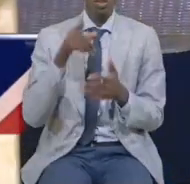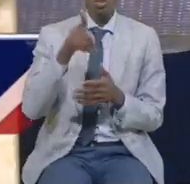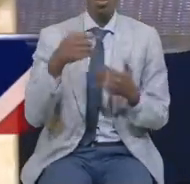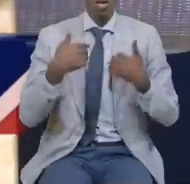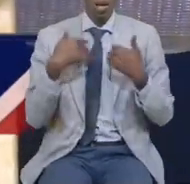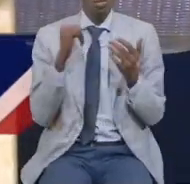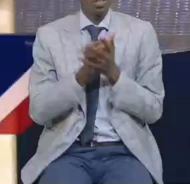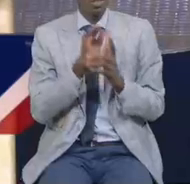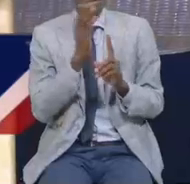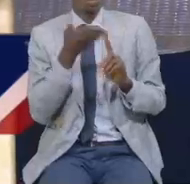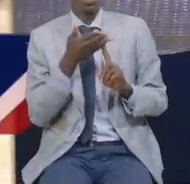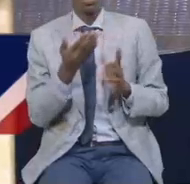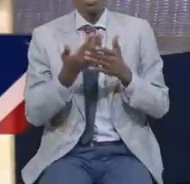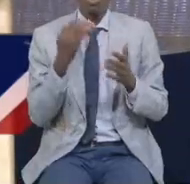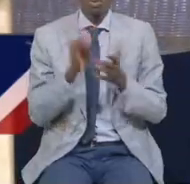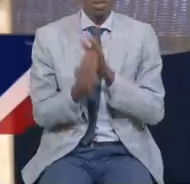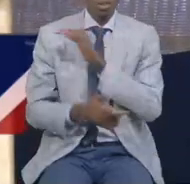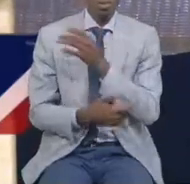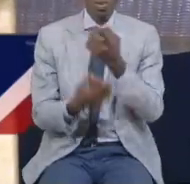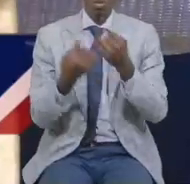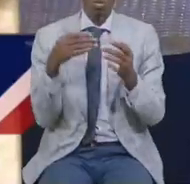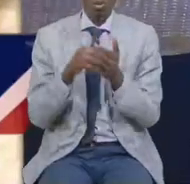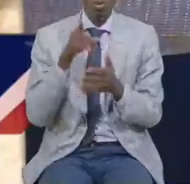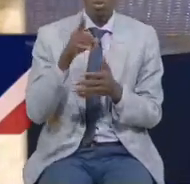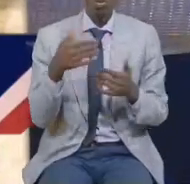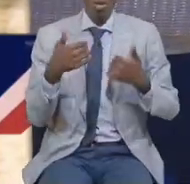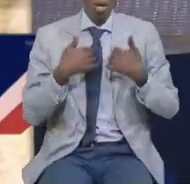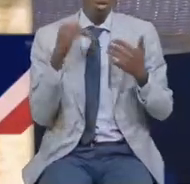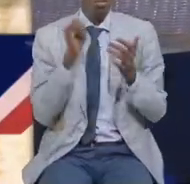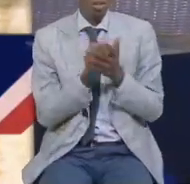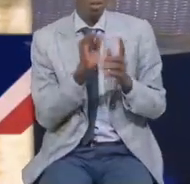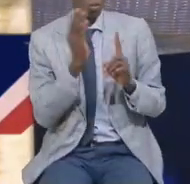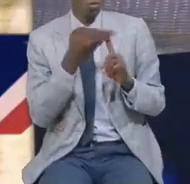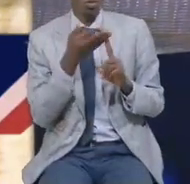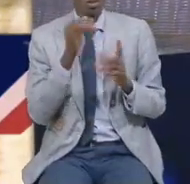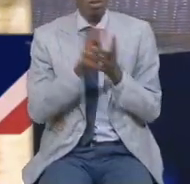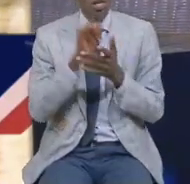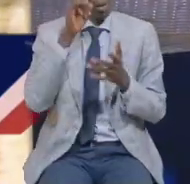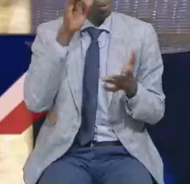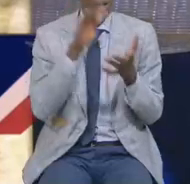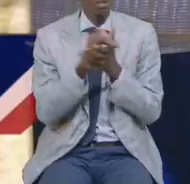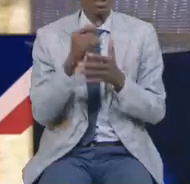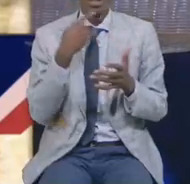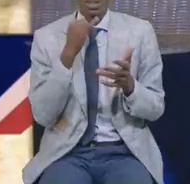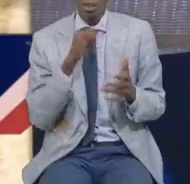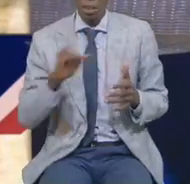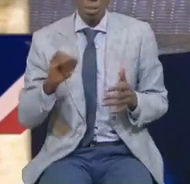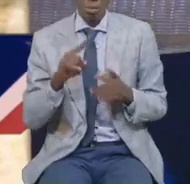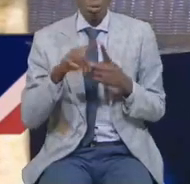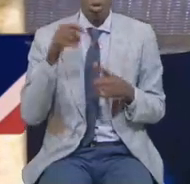avant que la tentation ne soit là. Ayez une conviction. Voici ce que je vais faire. Voici ce que je ne vais pas